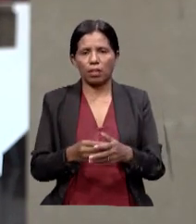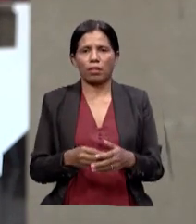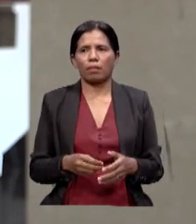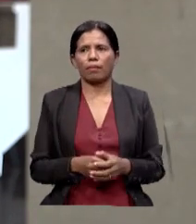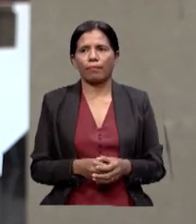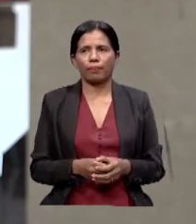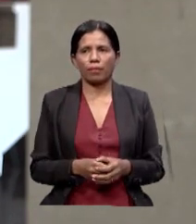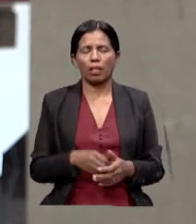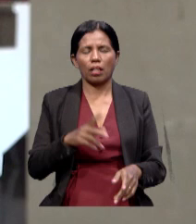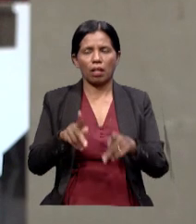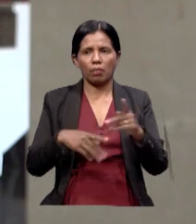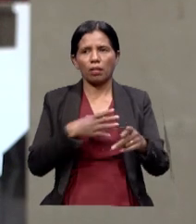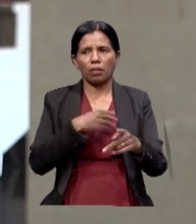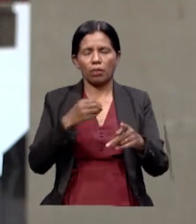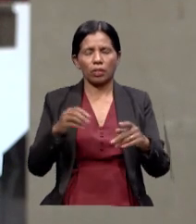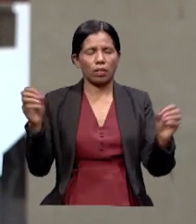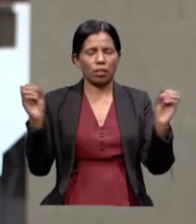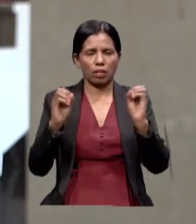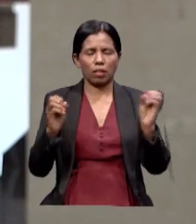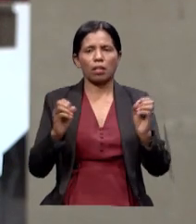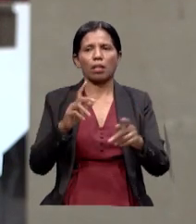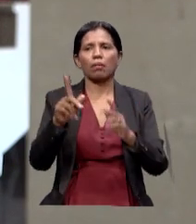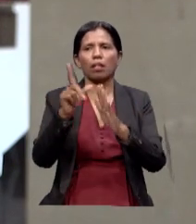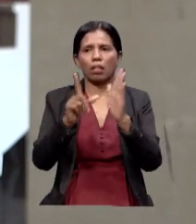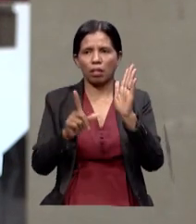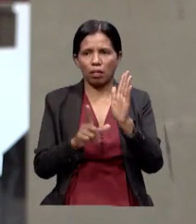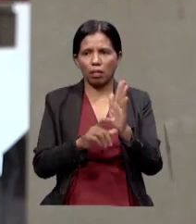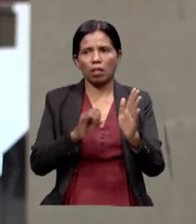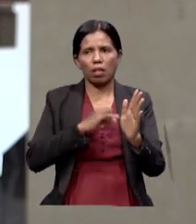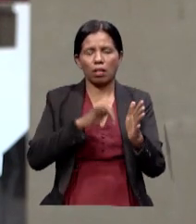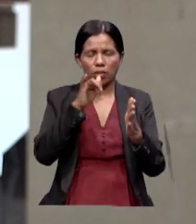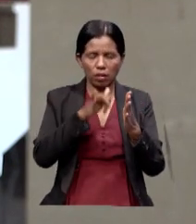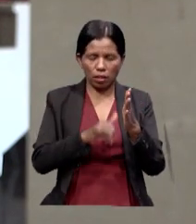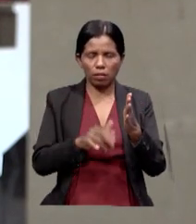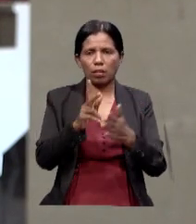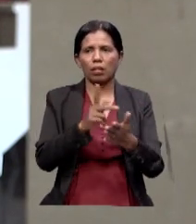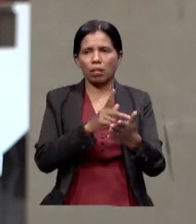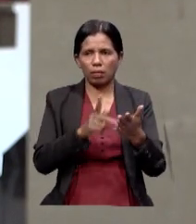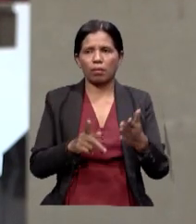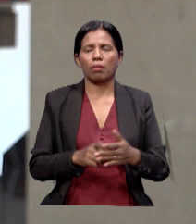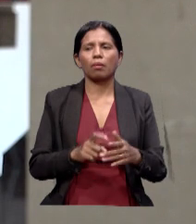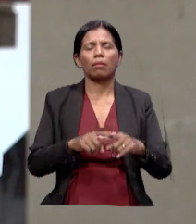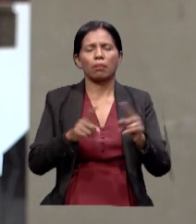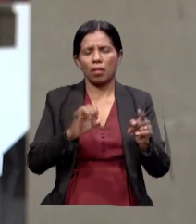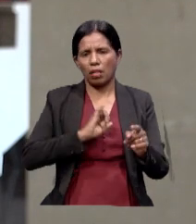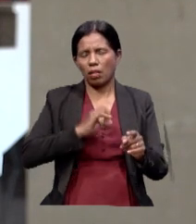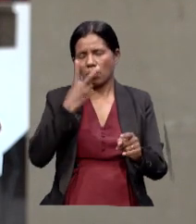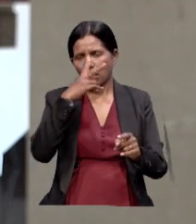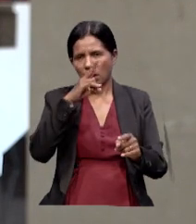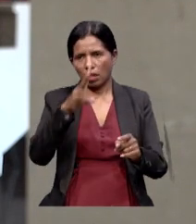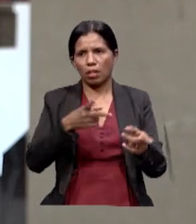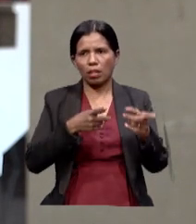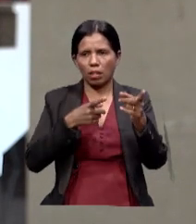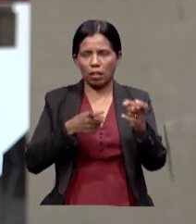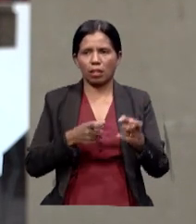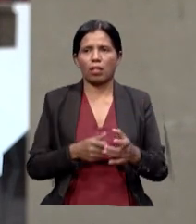nih. Antu emu kosta mana ni lah preve ni emu lina itu lari ke. Ipa how rai itu nih kita kirim kari. Masa how hari bahani ini kilat nih kuasa